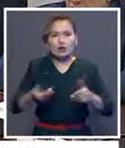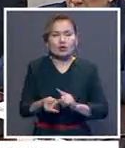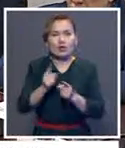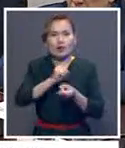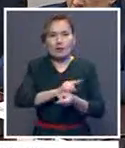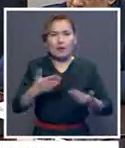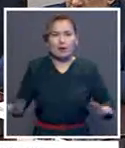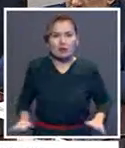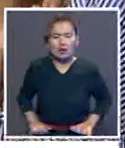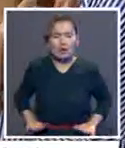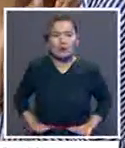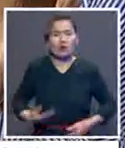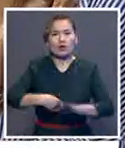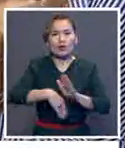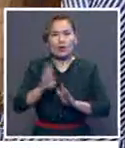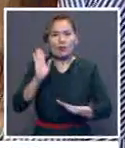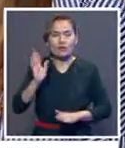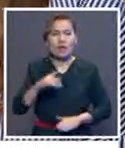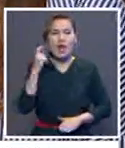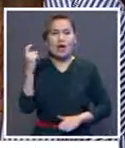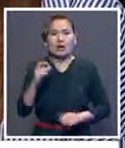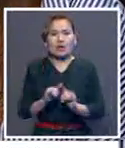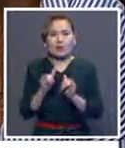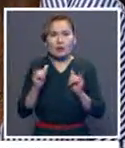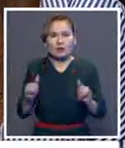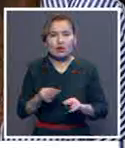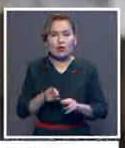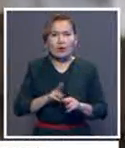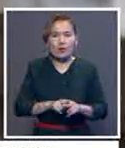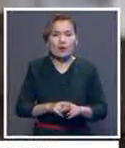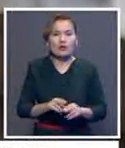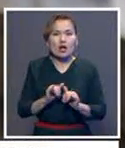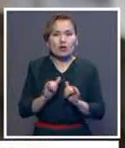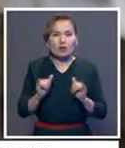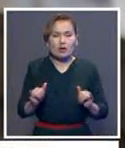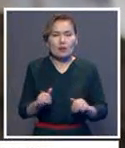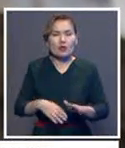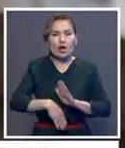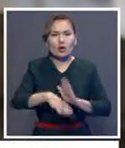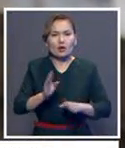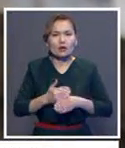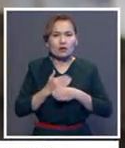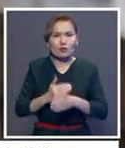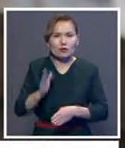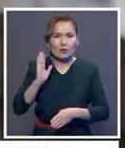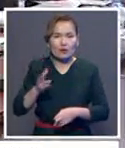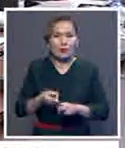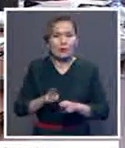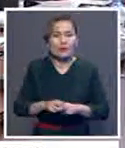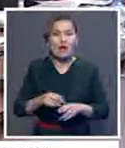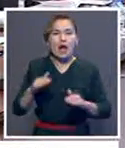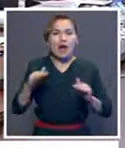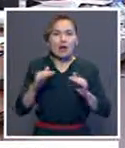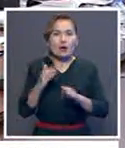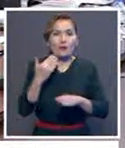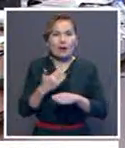әлеуметтік жағдайдың жақсаруына ғана емес, экономикамыздың дамуына және жеке салаларды жетілдіруге елеулі әсерін тигізбек. Мәселен,